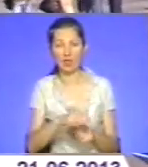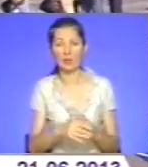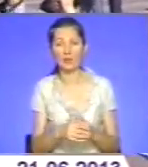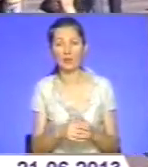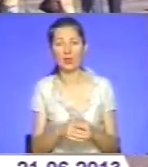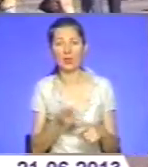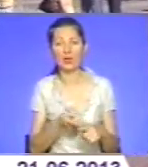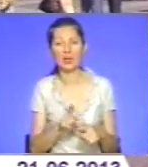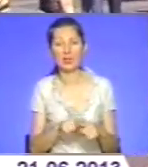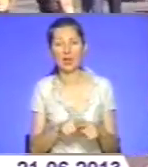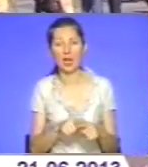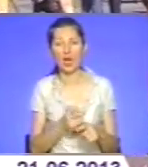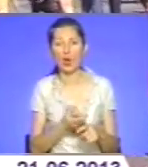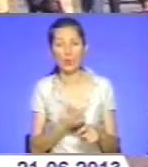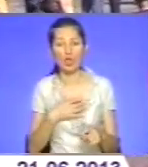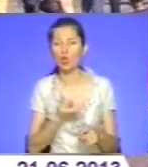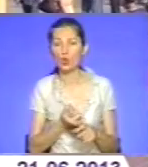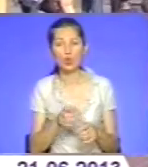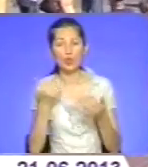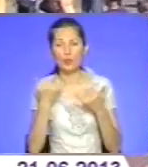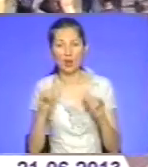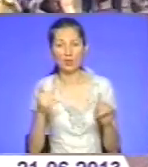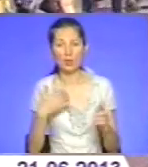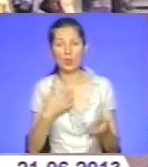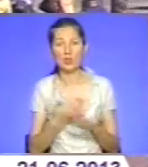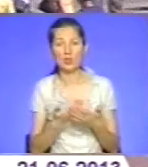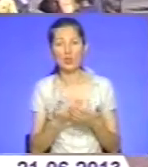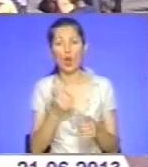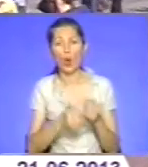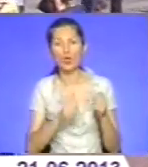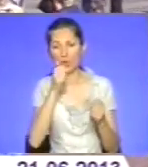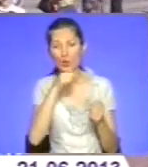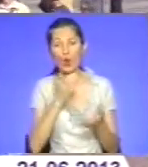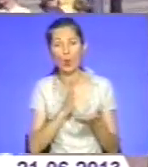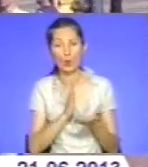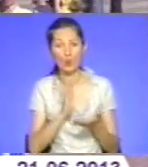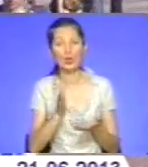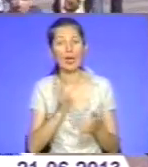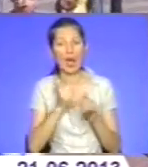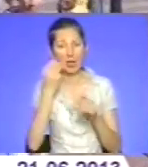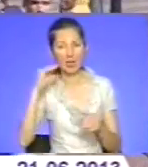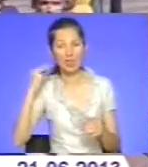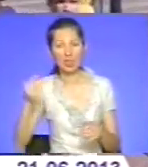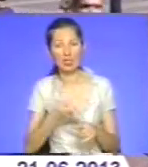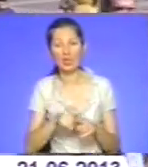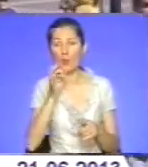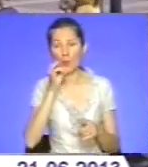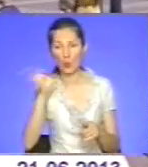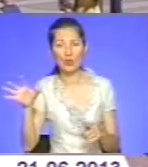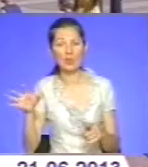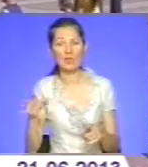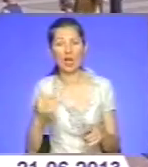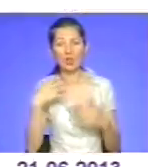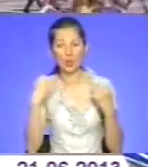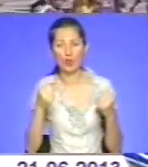Тобто це дуже мене вразило. Мені здається, що з кожним роком стається краще і краще. Я думаю, що це популяризація здорового способу життя в Тернополі. Це